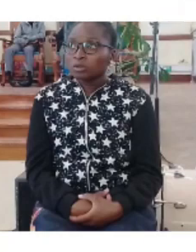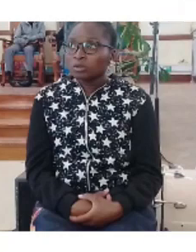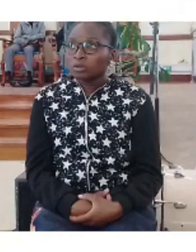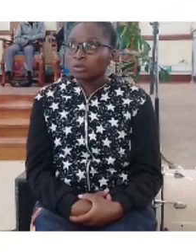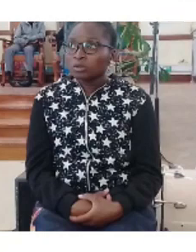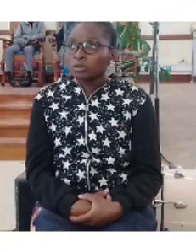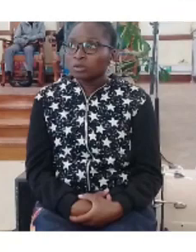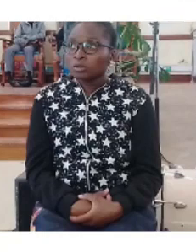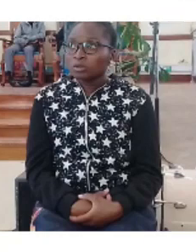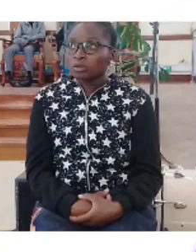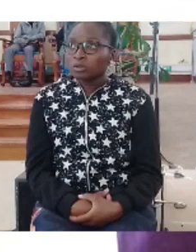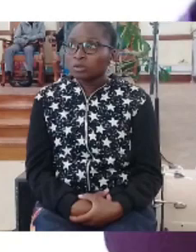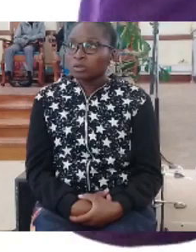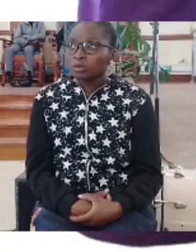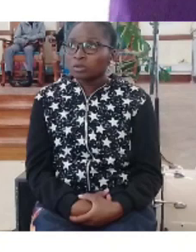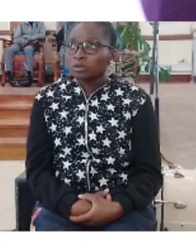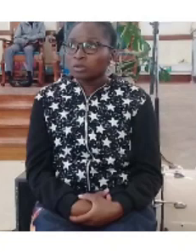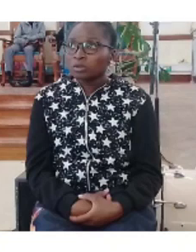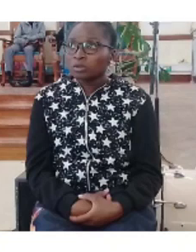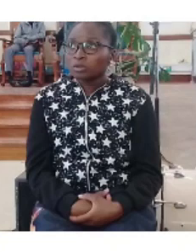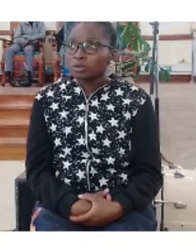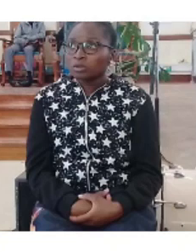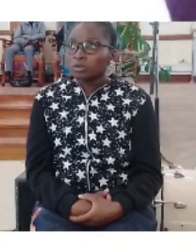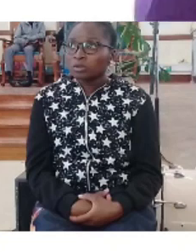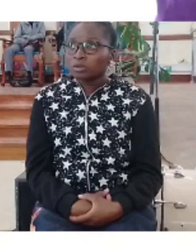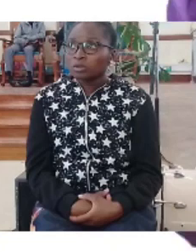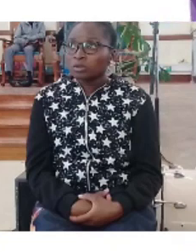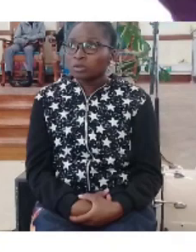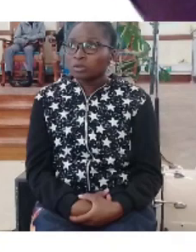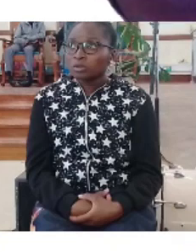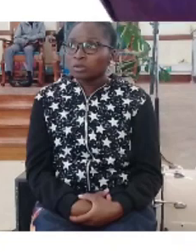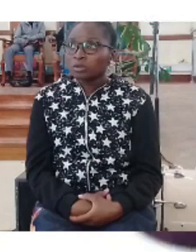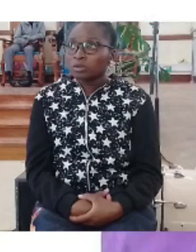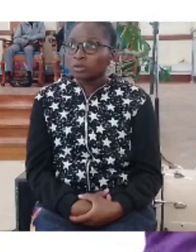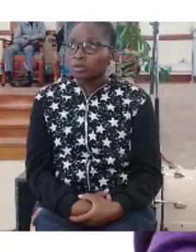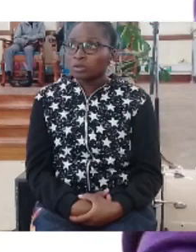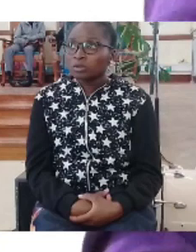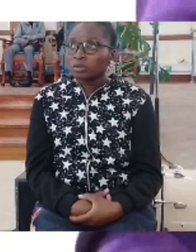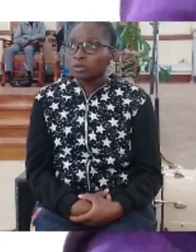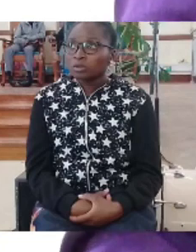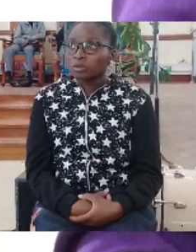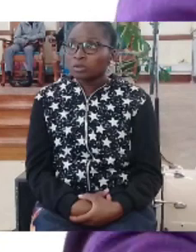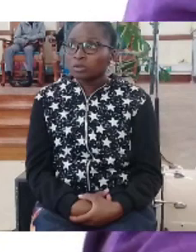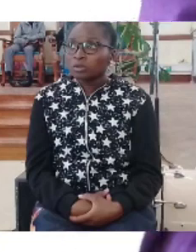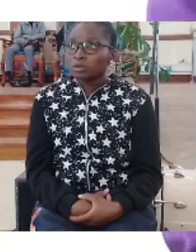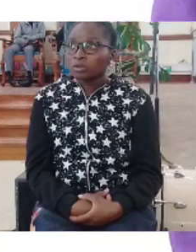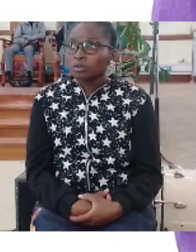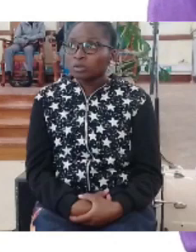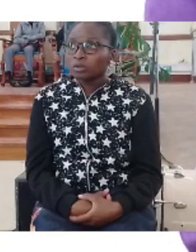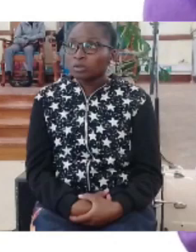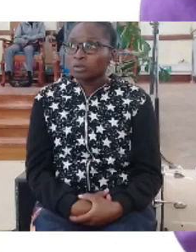gata ineka amare ya mothe wa agelera, higuri ya maitho. Higuri ya maitho, wane Jesu, hali